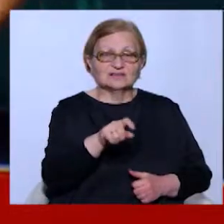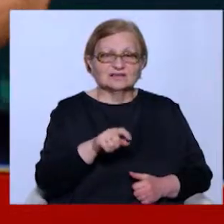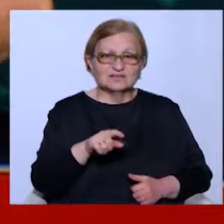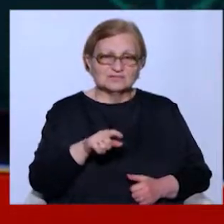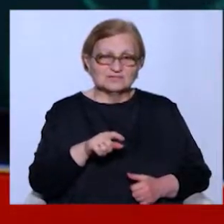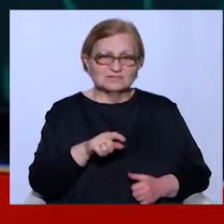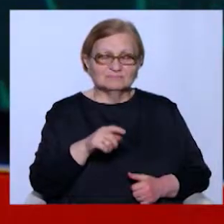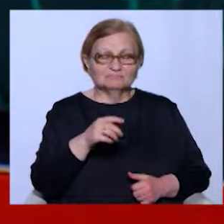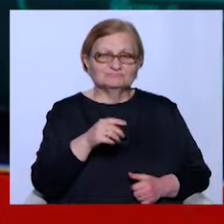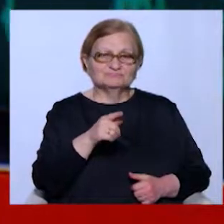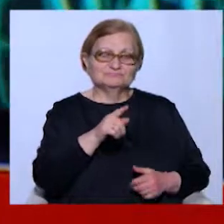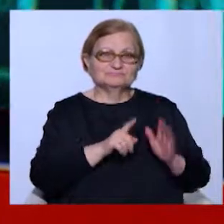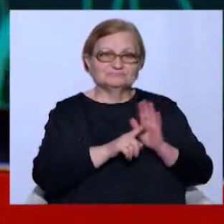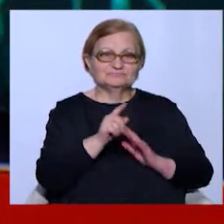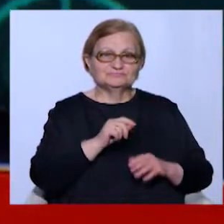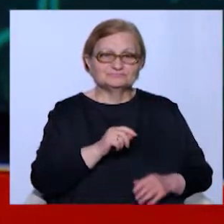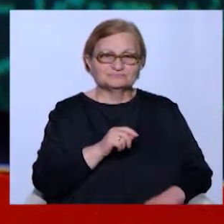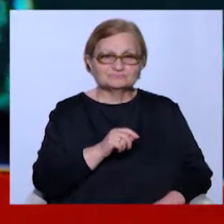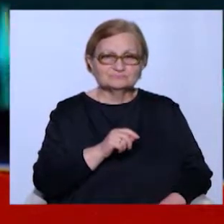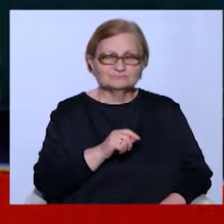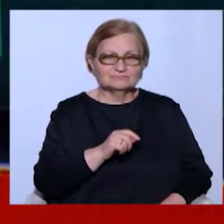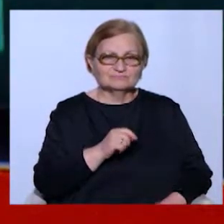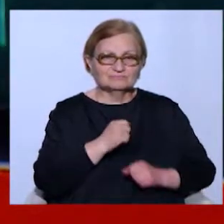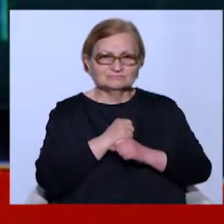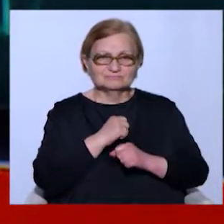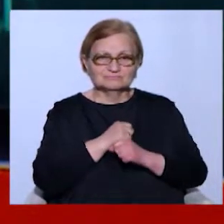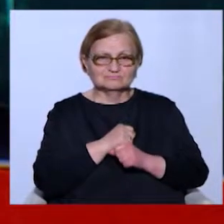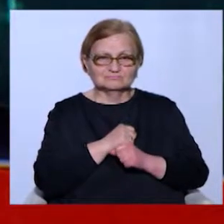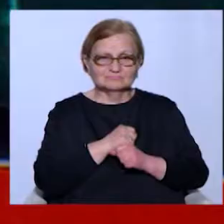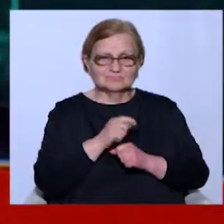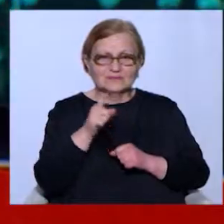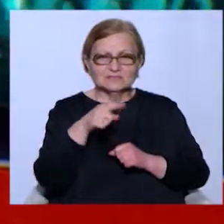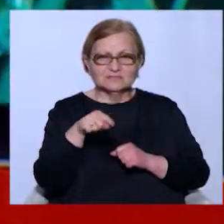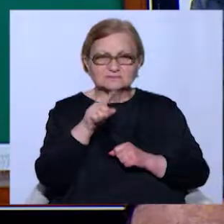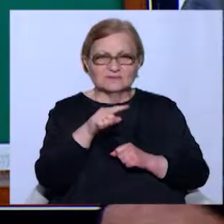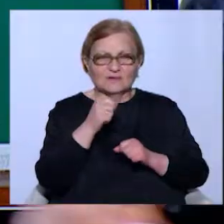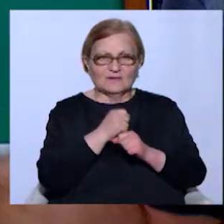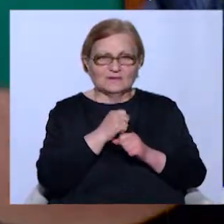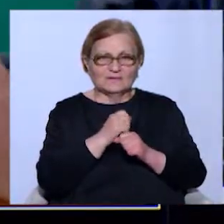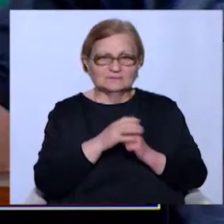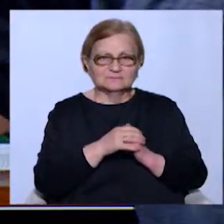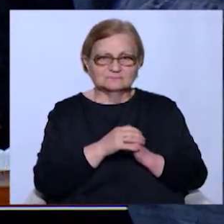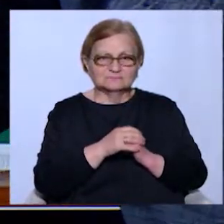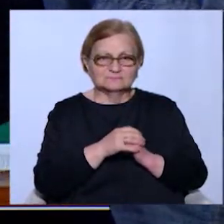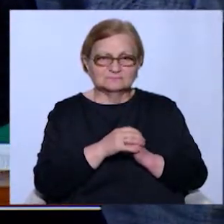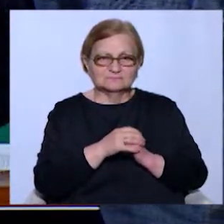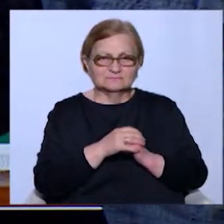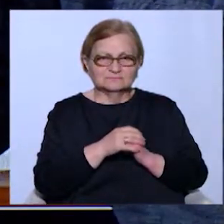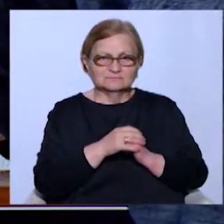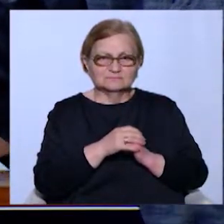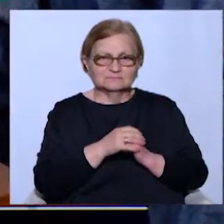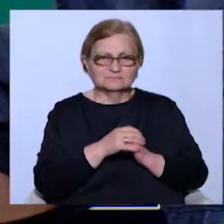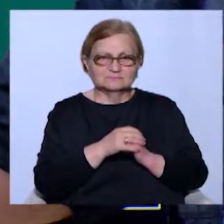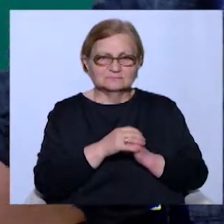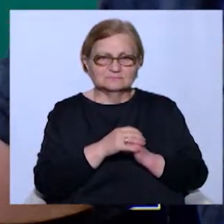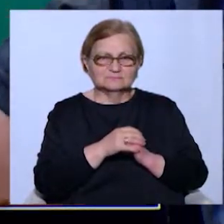კალმები და დავიწყოთ. ვაკეთებთ ასეთ პატარა წრეს. შემდეგ ხაზი გაუკეთოთ